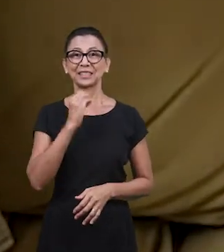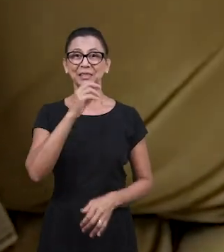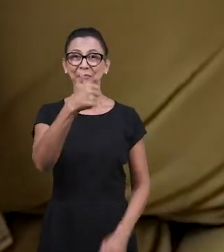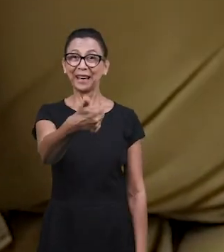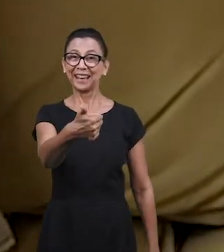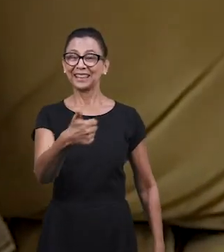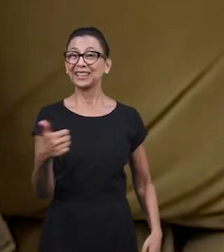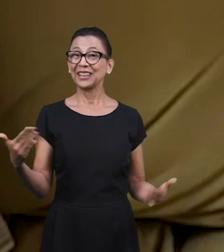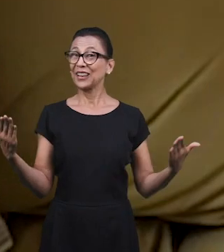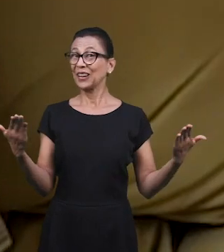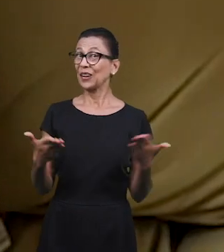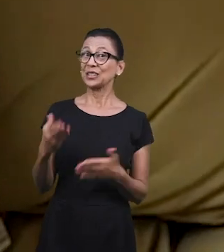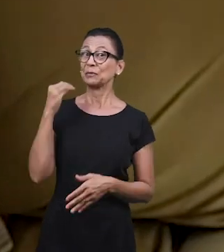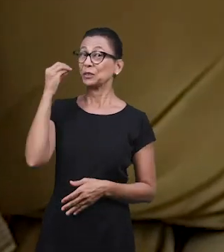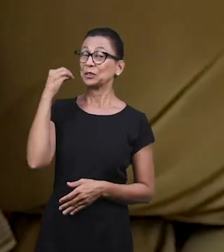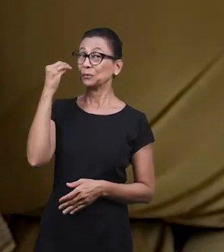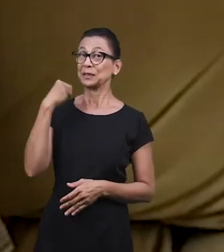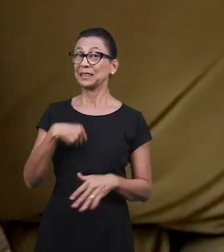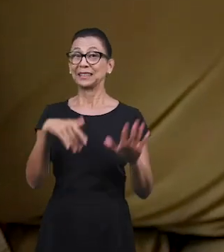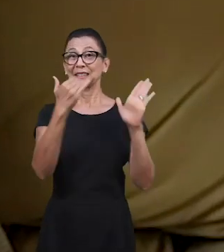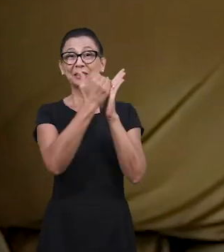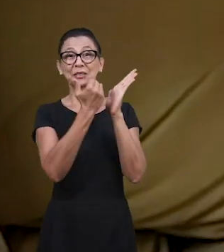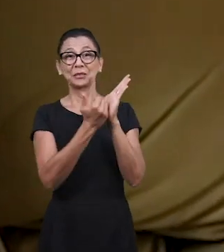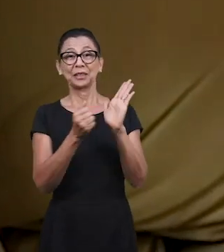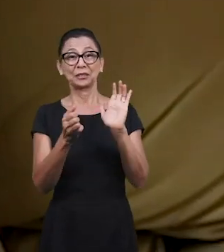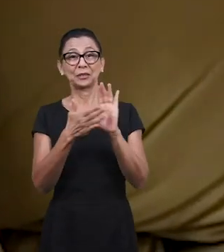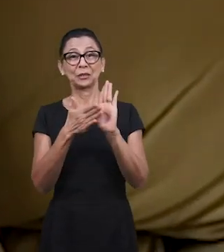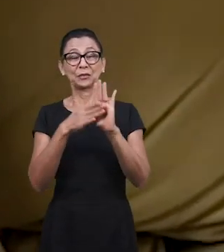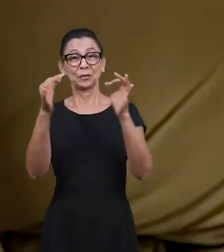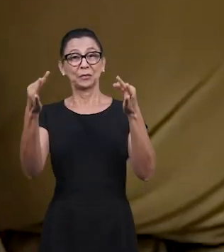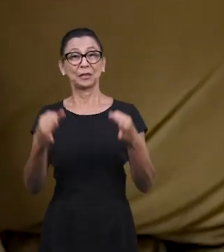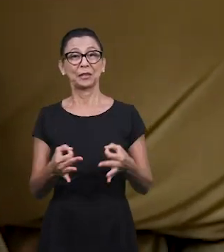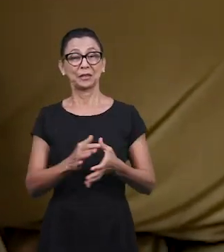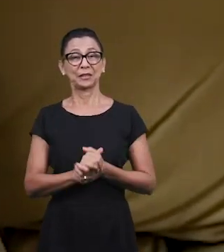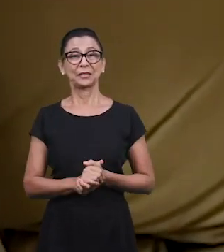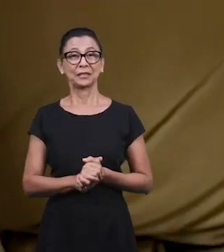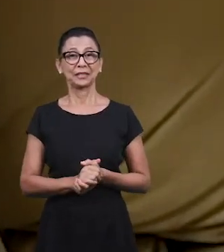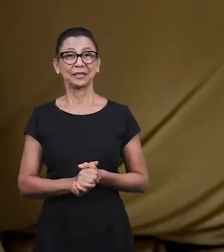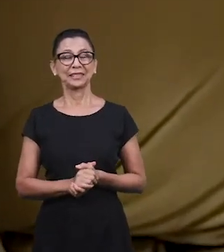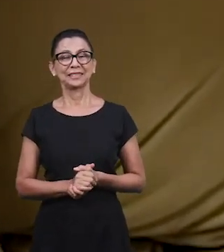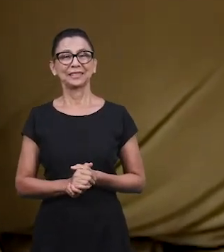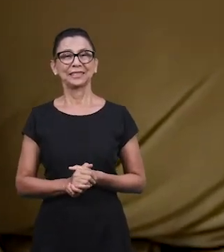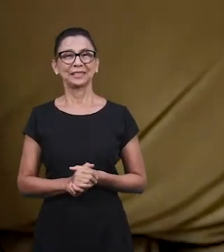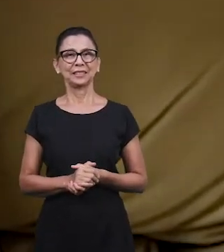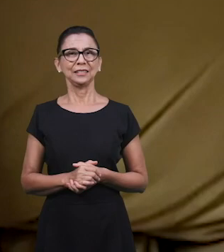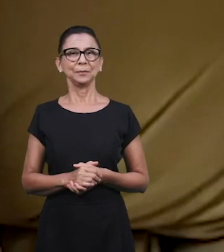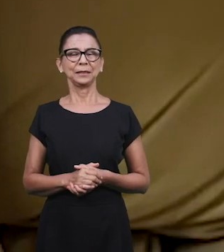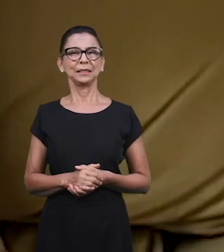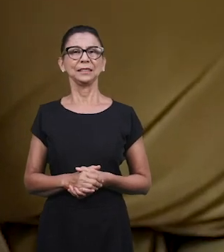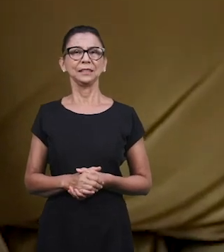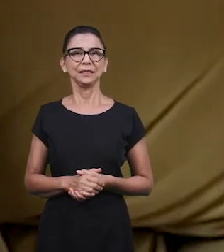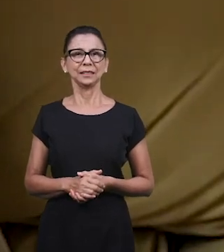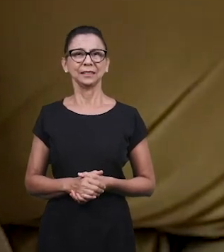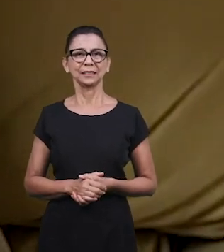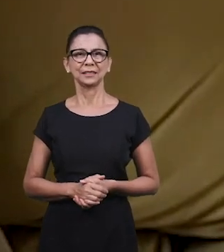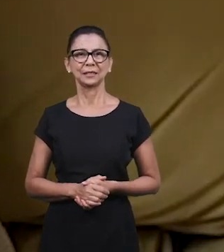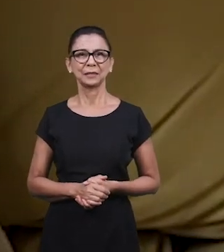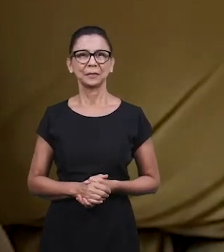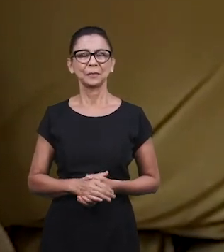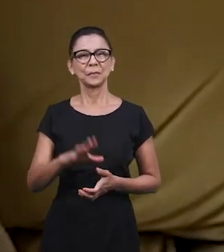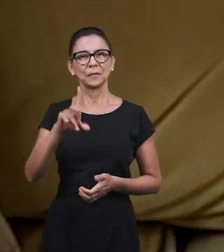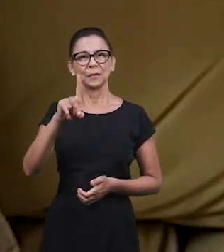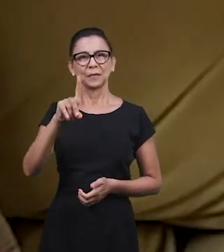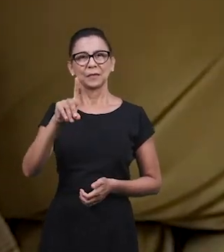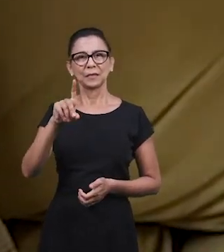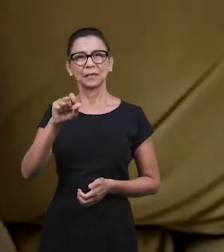frères, aujourd'hui, je vais raconter mon expérience dans le volet Parfaite louange. Je suis David Mota, São Gonçalo, Rio de